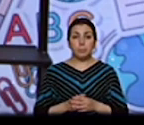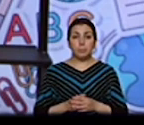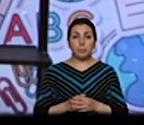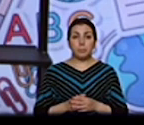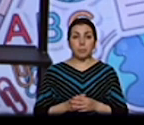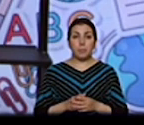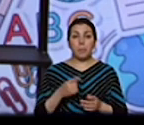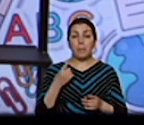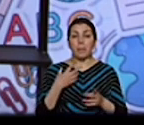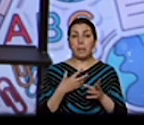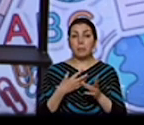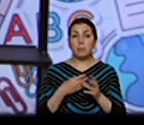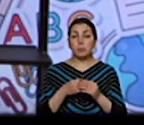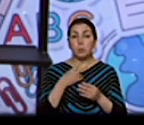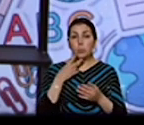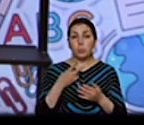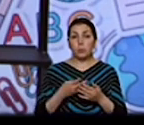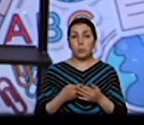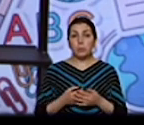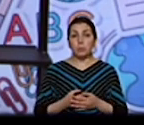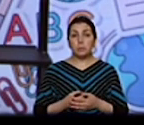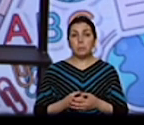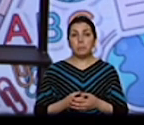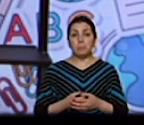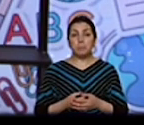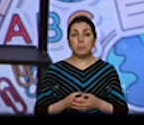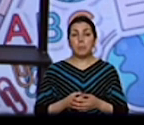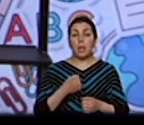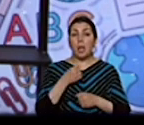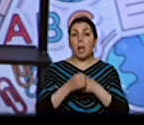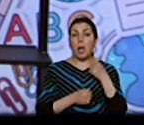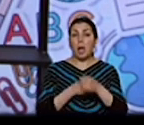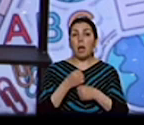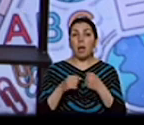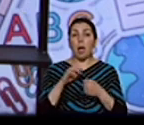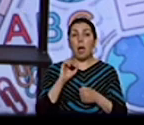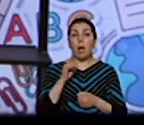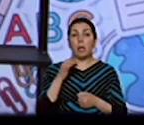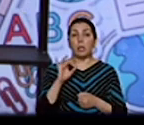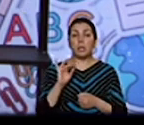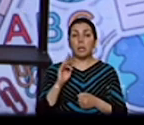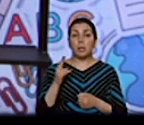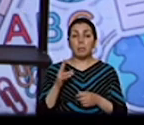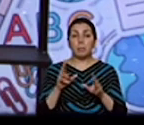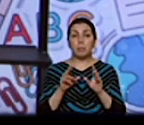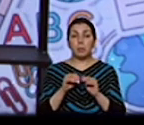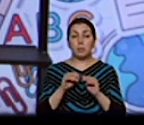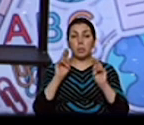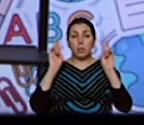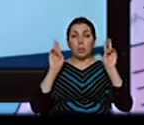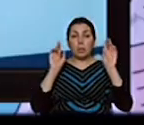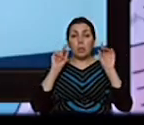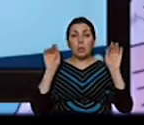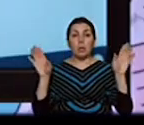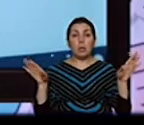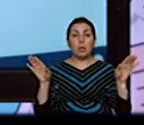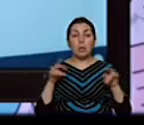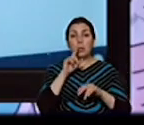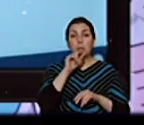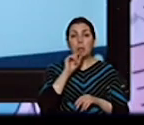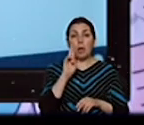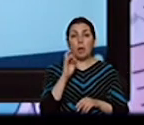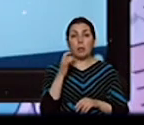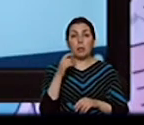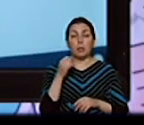Qani, birgalikda topaylik bolajonlar. Ayiq voy bilan qarg'a voyga yordamlashaylik.